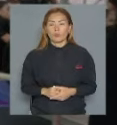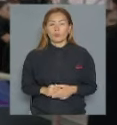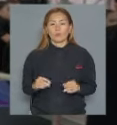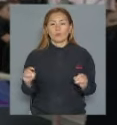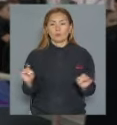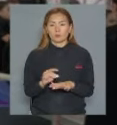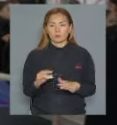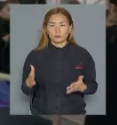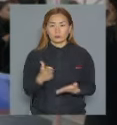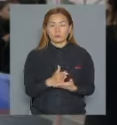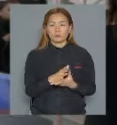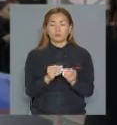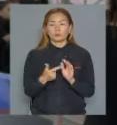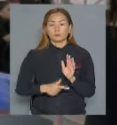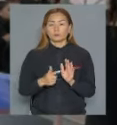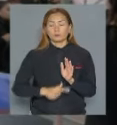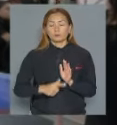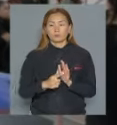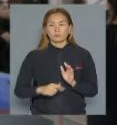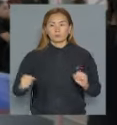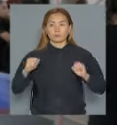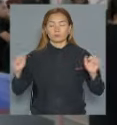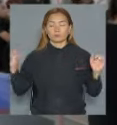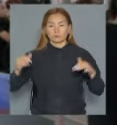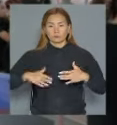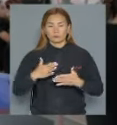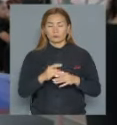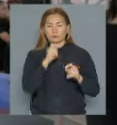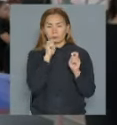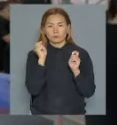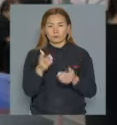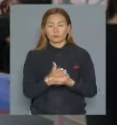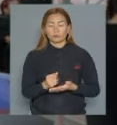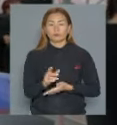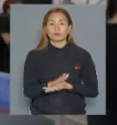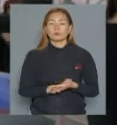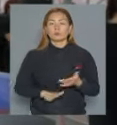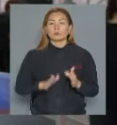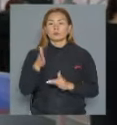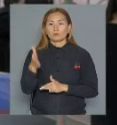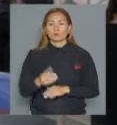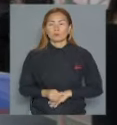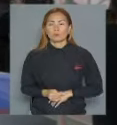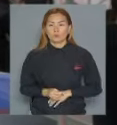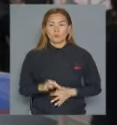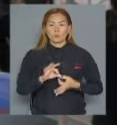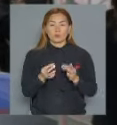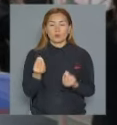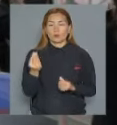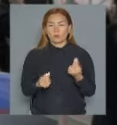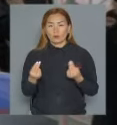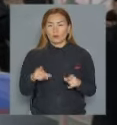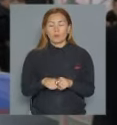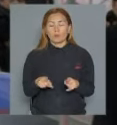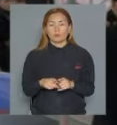өтті. 70-тен астам менің білуімше спортсмендерді марапаттады. Және бұл алдағы алдымызда кеткен олимпиада ойындарына бір